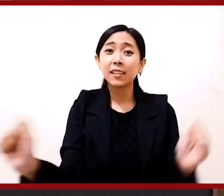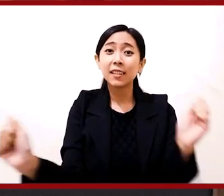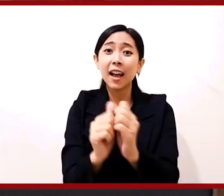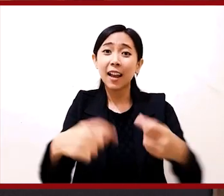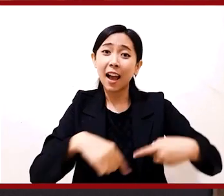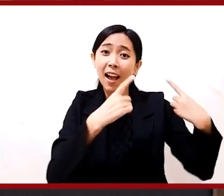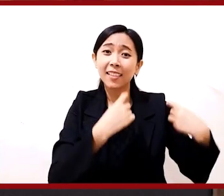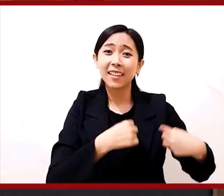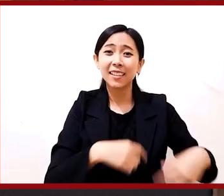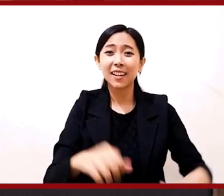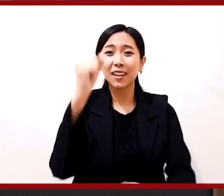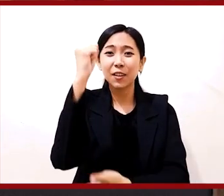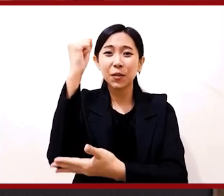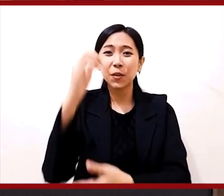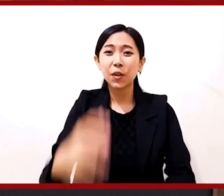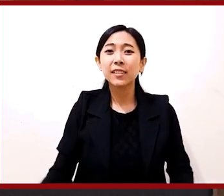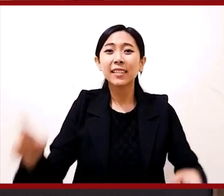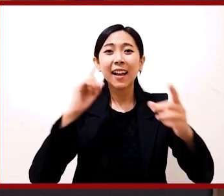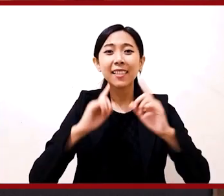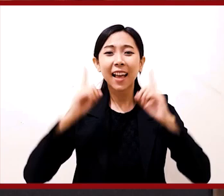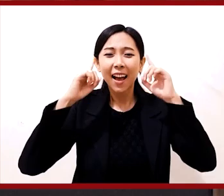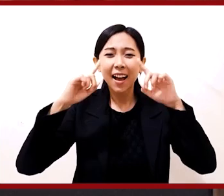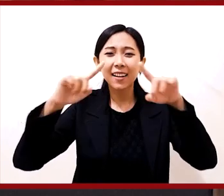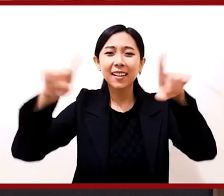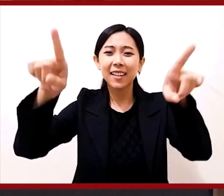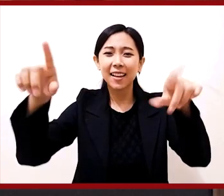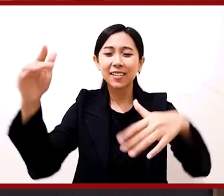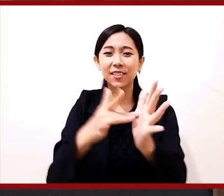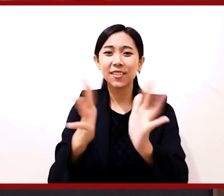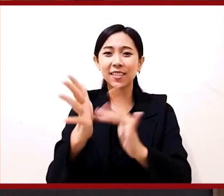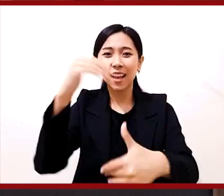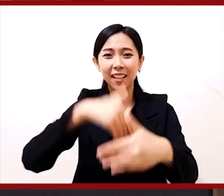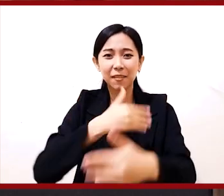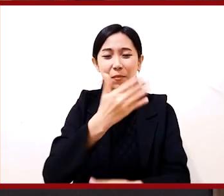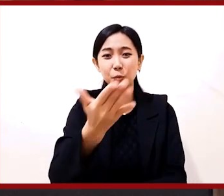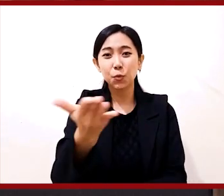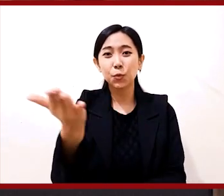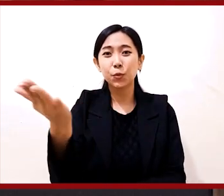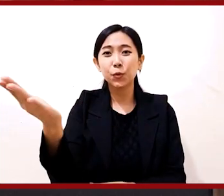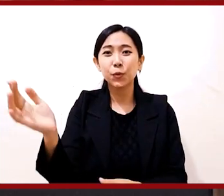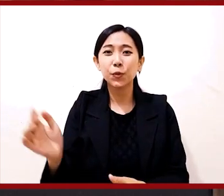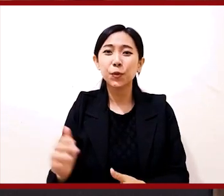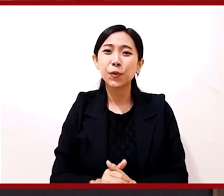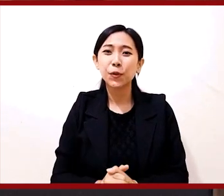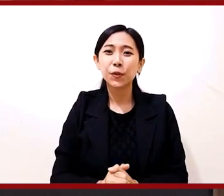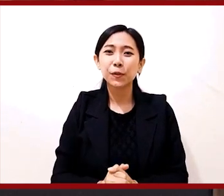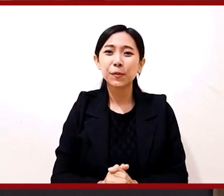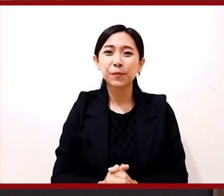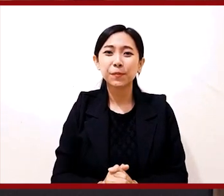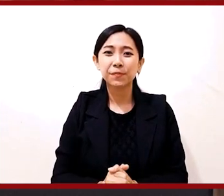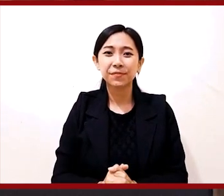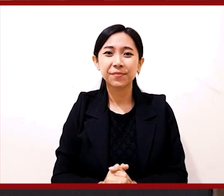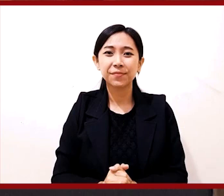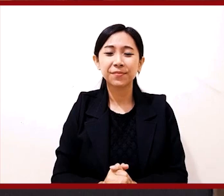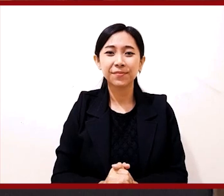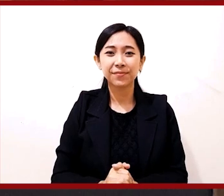Sampaikan firman dengan hati teguh, nyatakan Yesus dalammu.